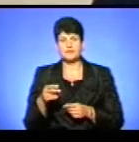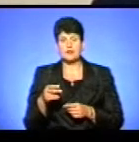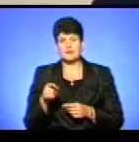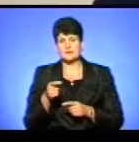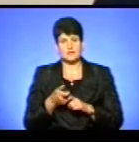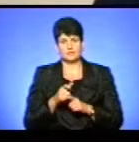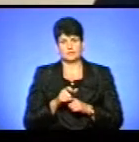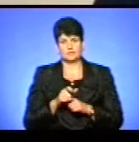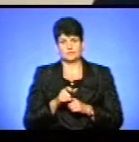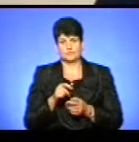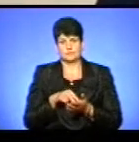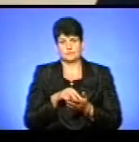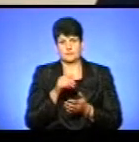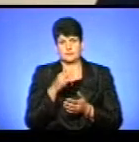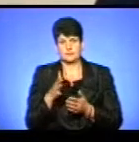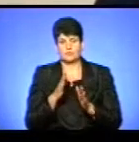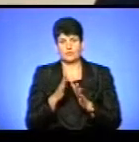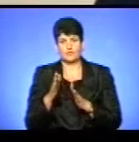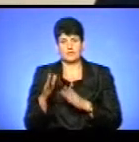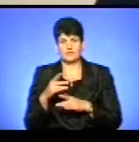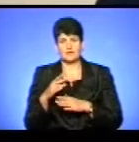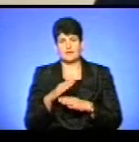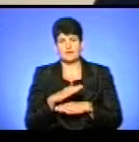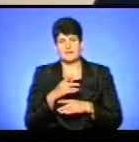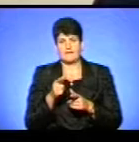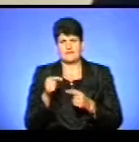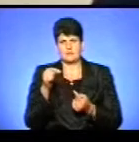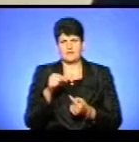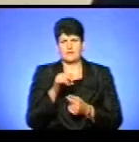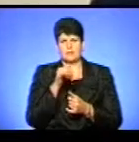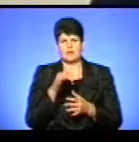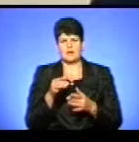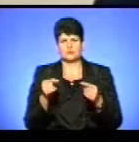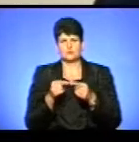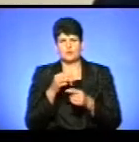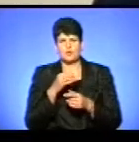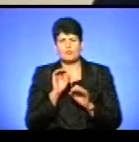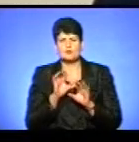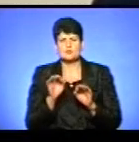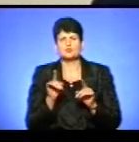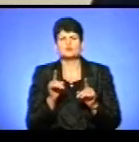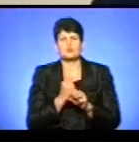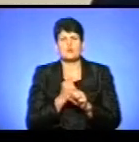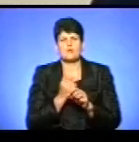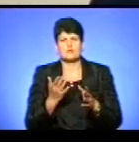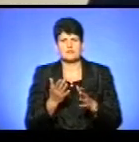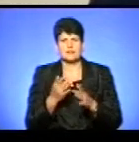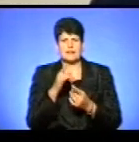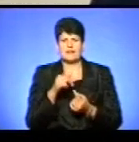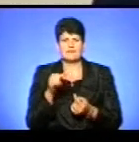дуже-дуже невпевнено. Поведінка ще не відповідала обстановці. Вона не могла чітко пояснити, що вона де і як робить. Вона не